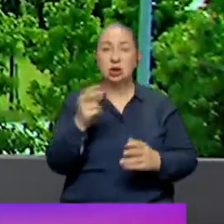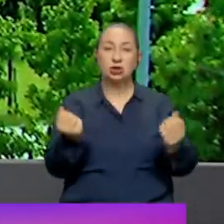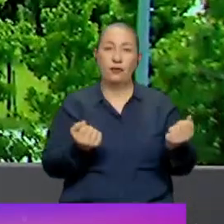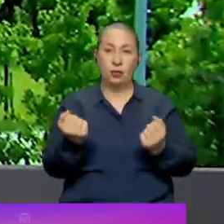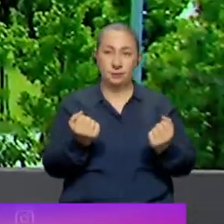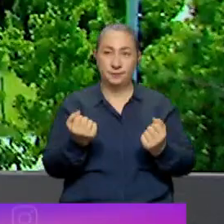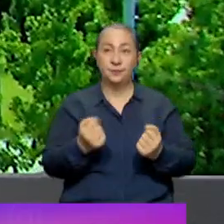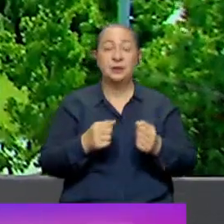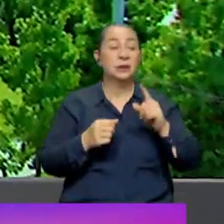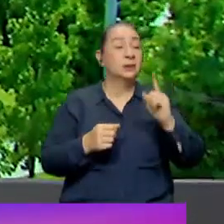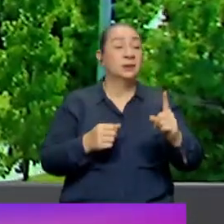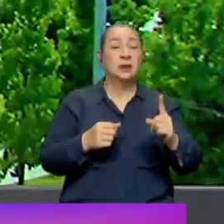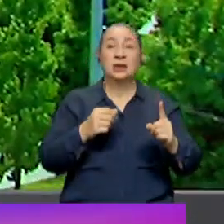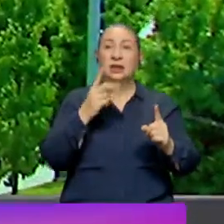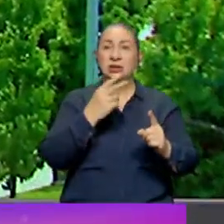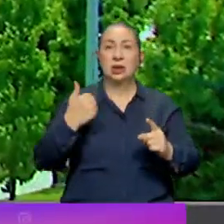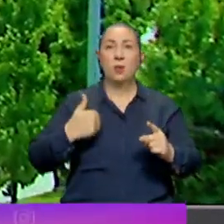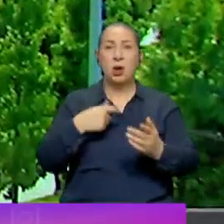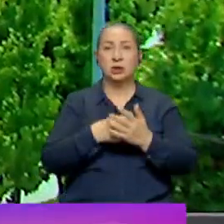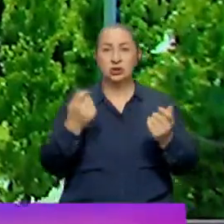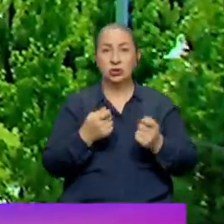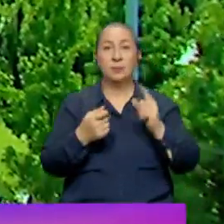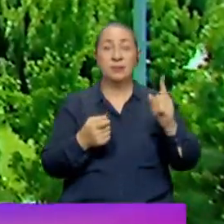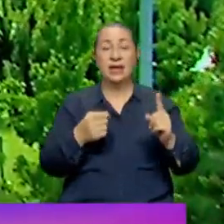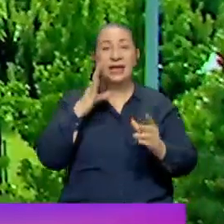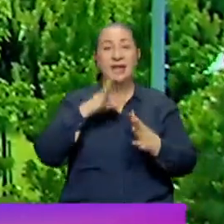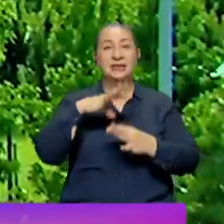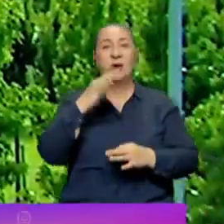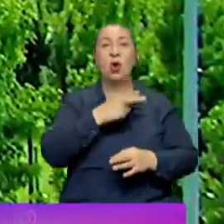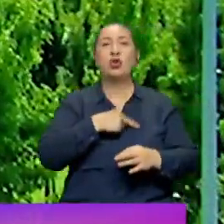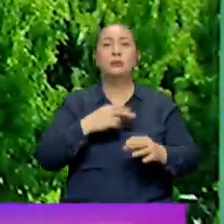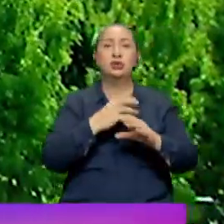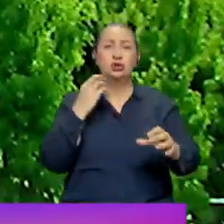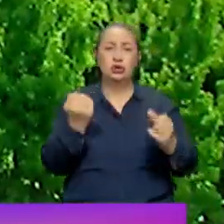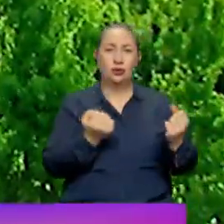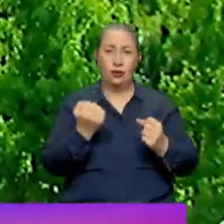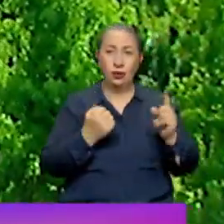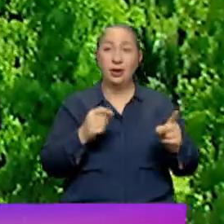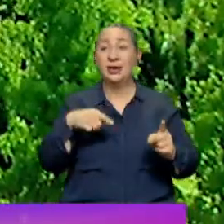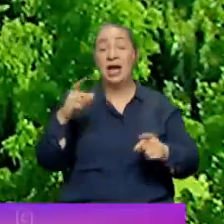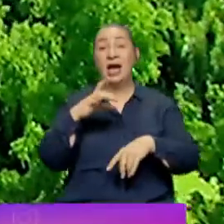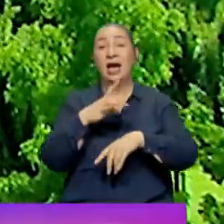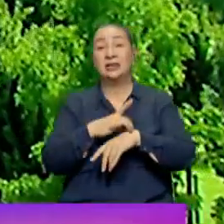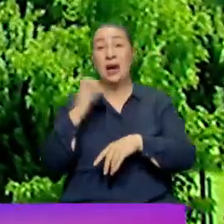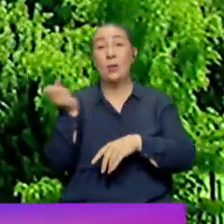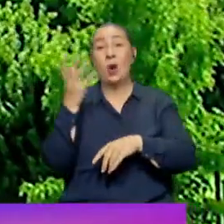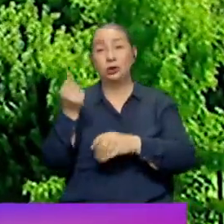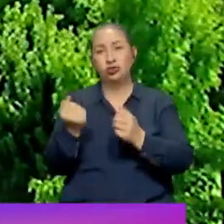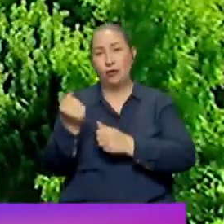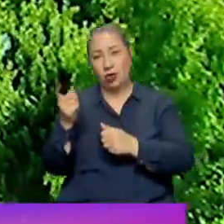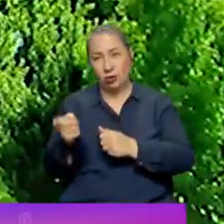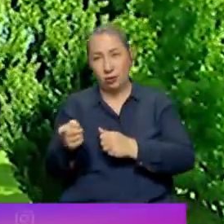şoför. İkisi de kamu adına çalışıyor. Birisi insanları bir yerden bir yere taşıyor. Diğeri hastaları